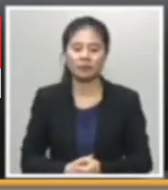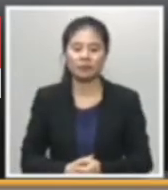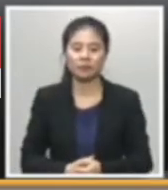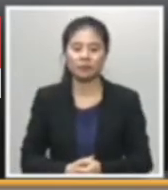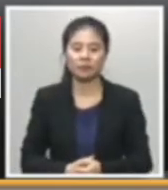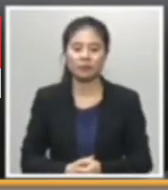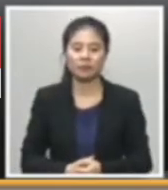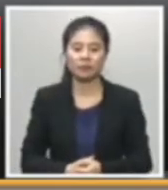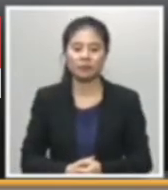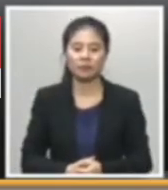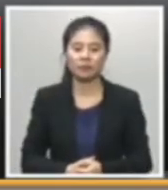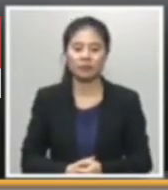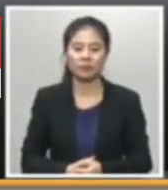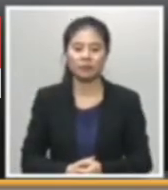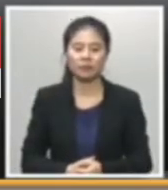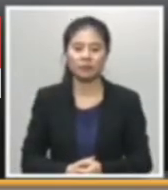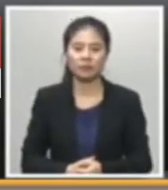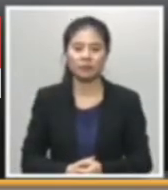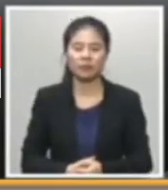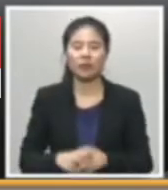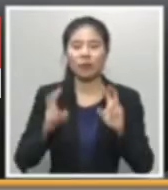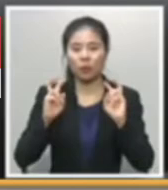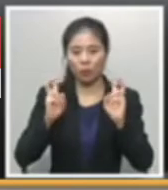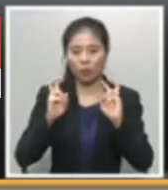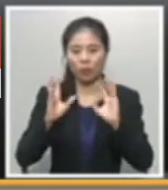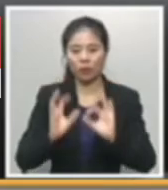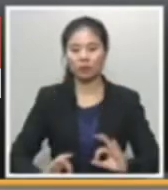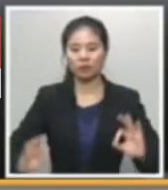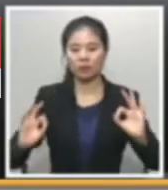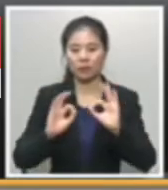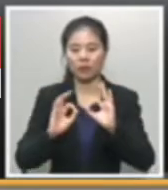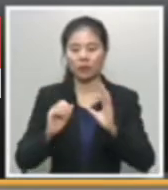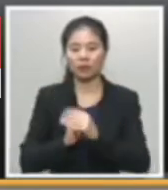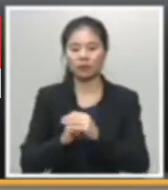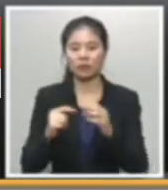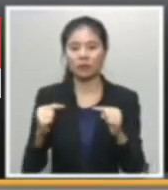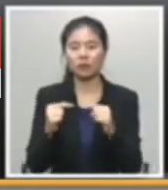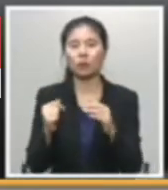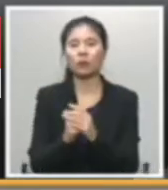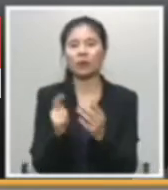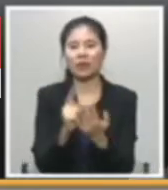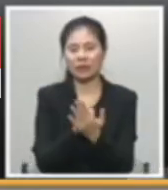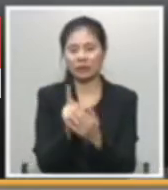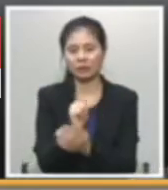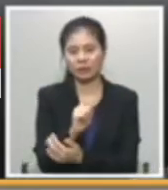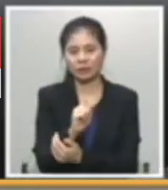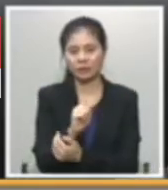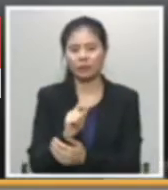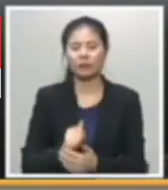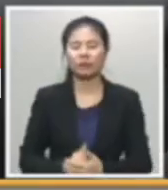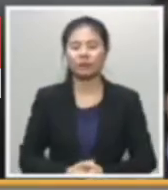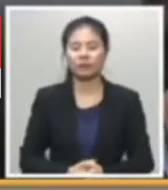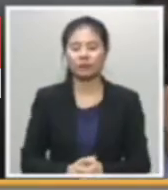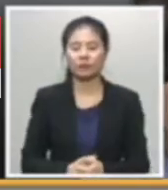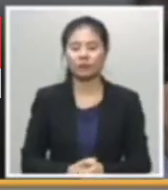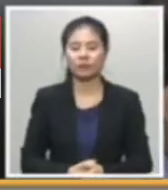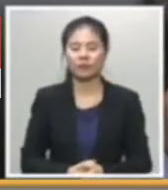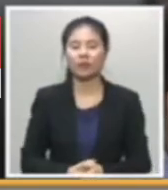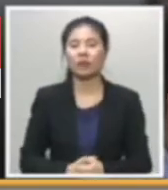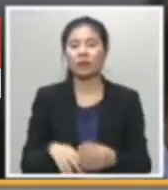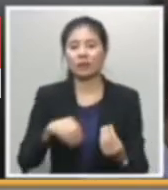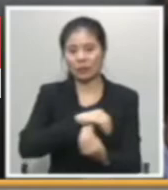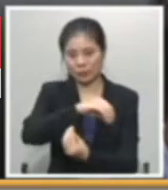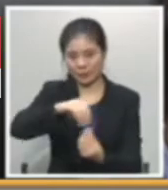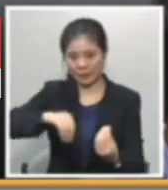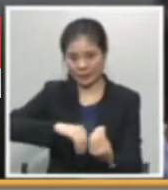เป็นเรื่องสำคัญนั่นก็คือว่าเป็นฟันเฟืองสำคัญงบประมาณนี่เป็นฟันเฟืองสำคัญทางด้านเศรษฐกิจ